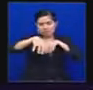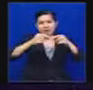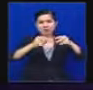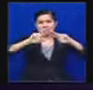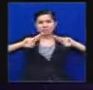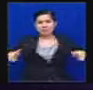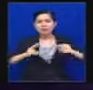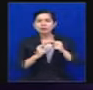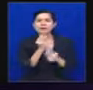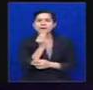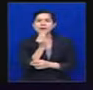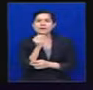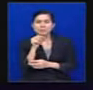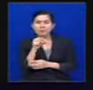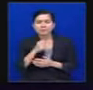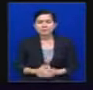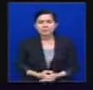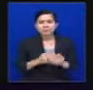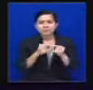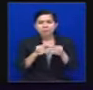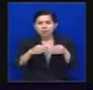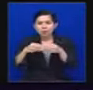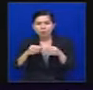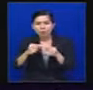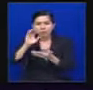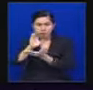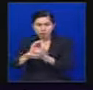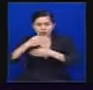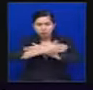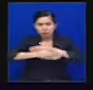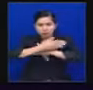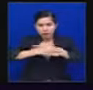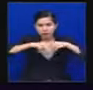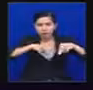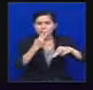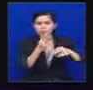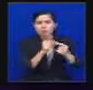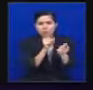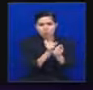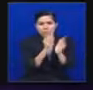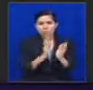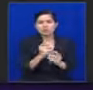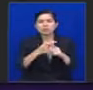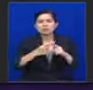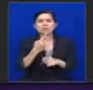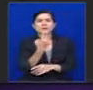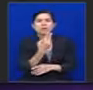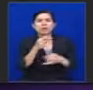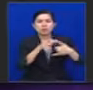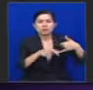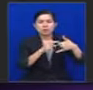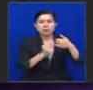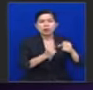KFC โดยทันทีที่เกิดเหตุตำรวจรถไฟเข้าไปตรวจสอบพบผู้บาดเจ็บ2คนคือนายธนงไม่เศร้าอายุ25